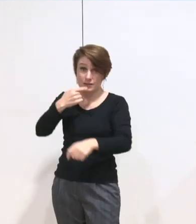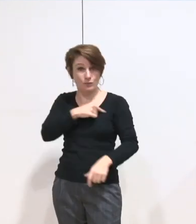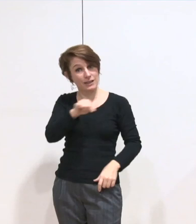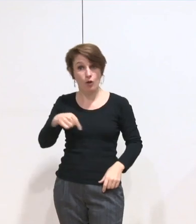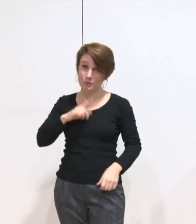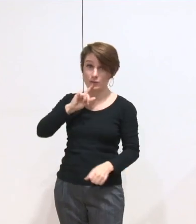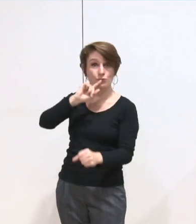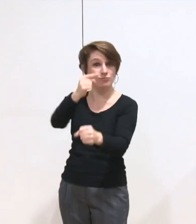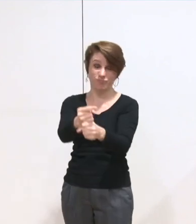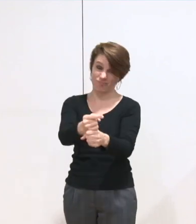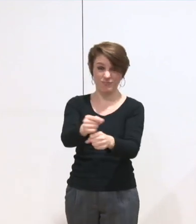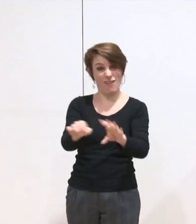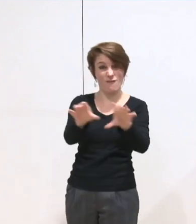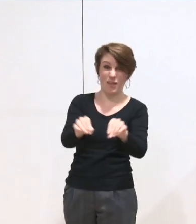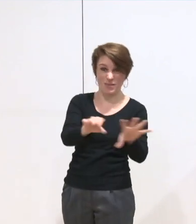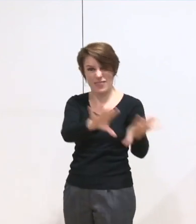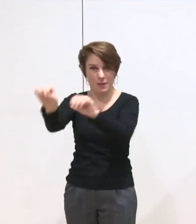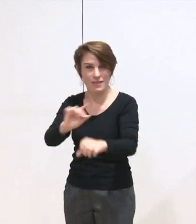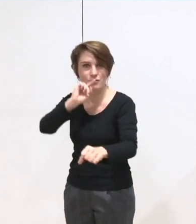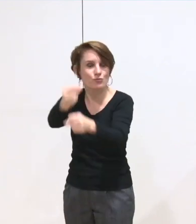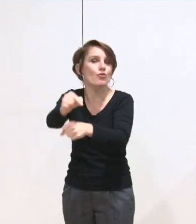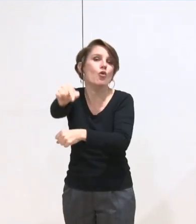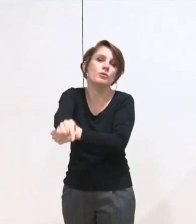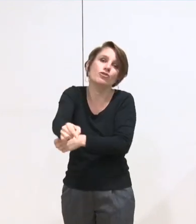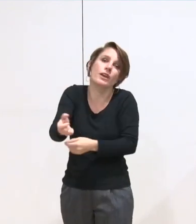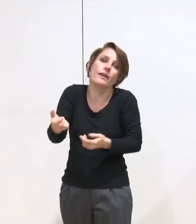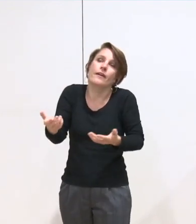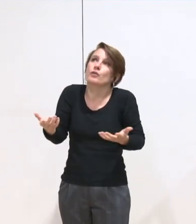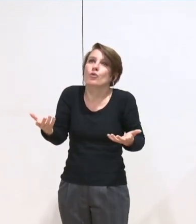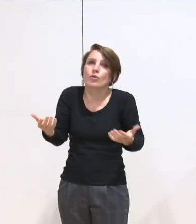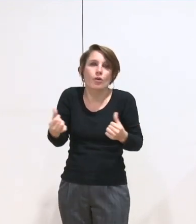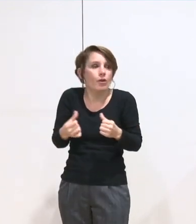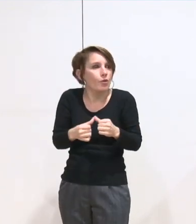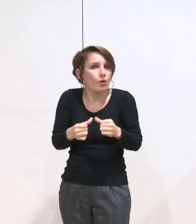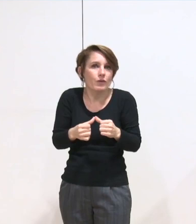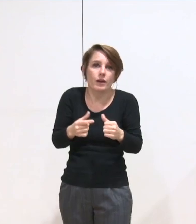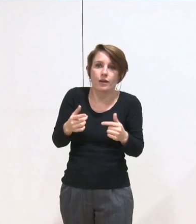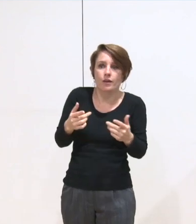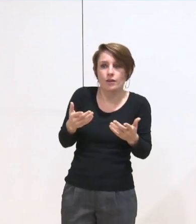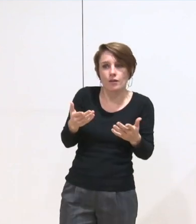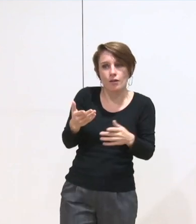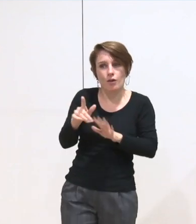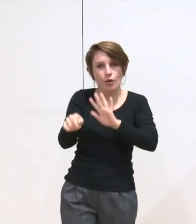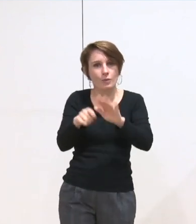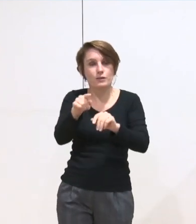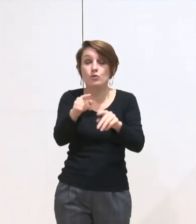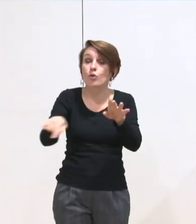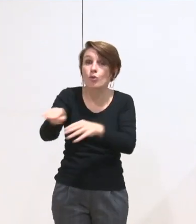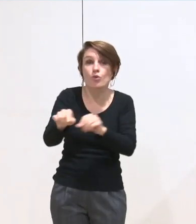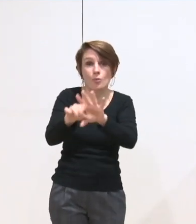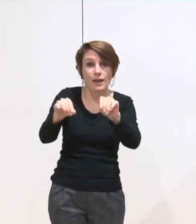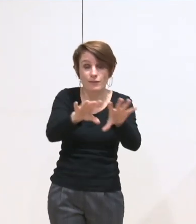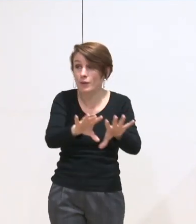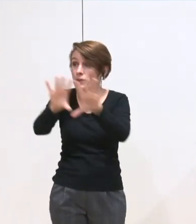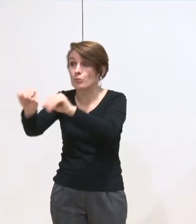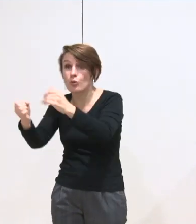qui demandons à ces habitants de déménager, dans le cadre du relogement, tout ce qui concerne les plafonds de ressources pour bénéficier et